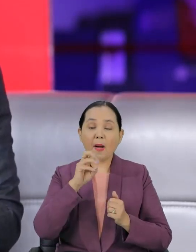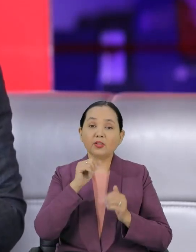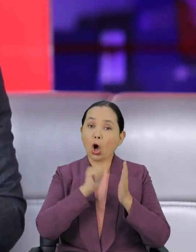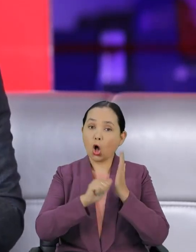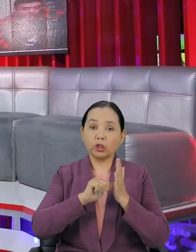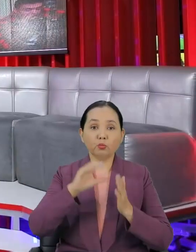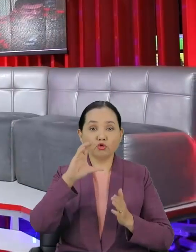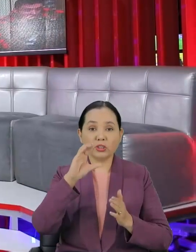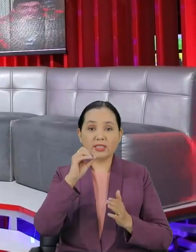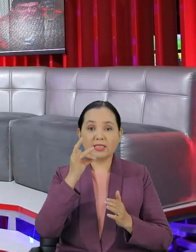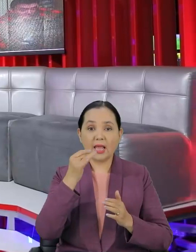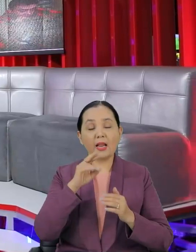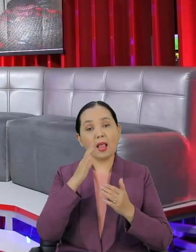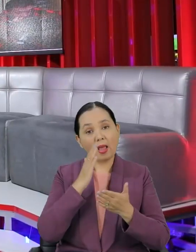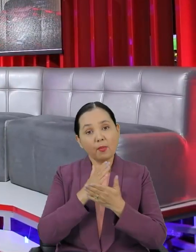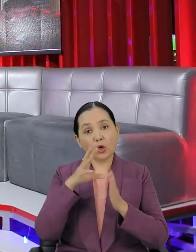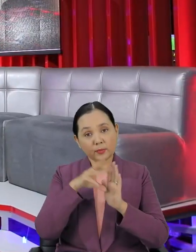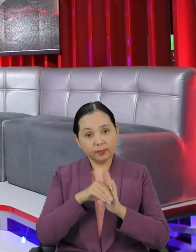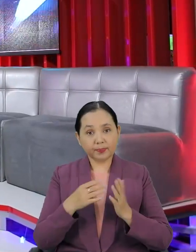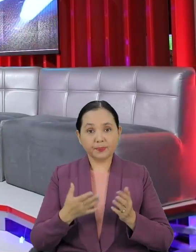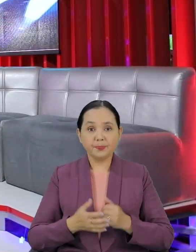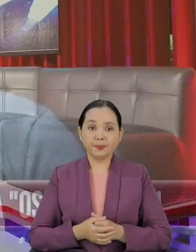60 seriyadan iborat bo'lishini ma'lum qilishdim.